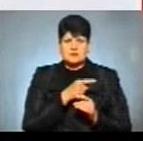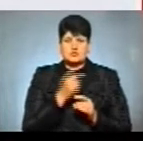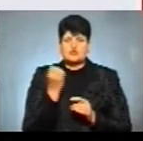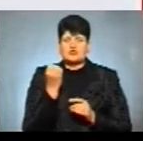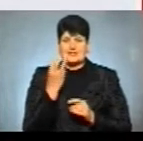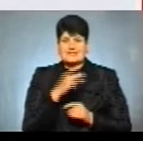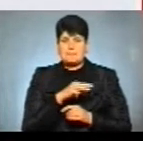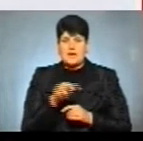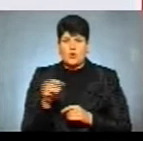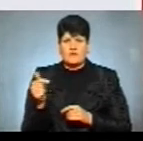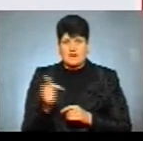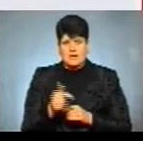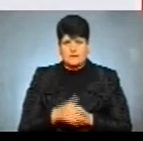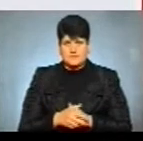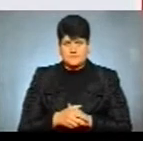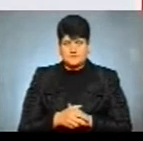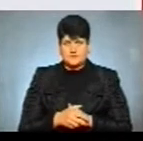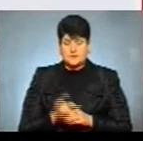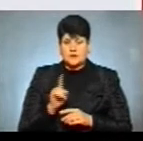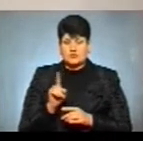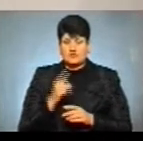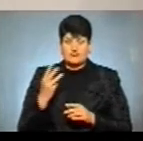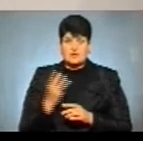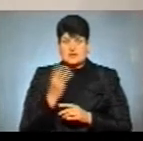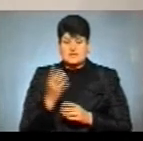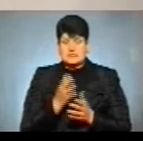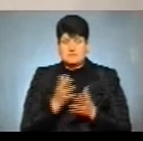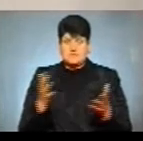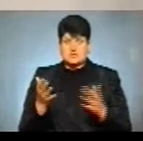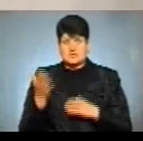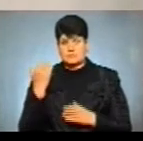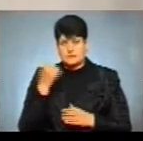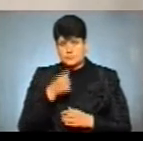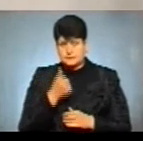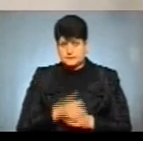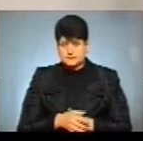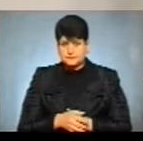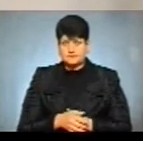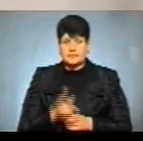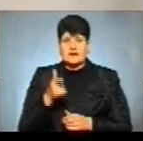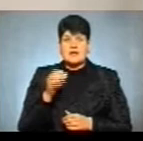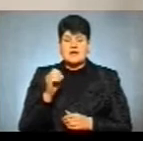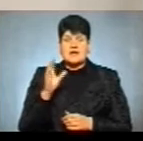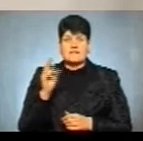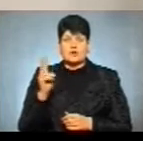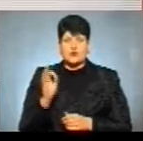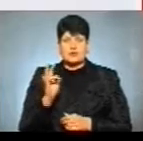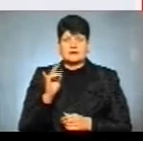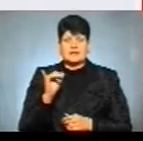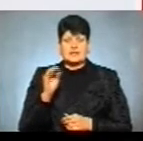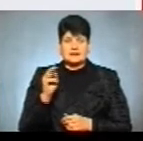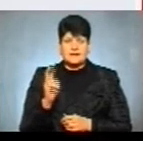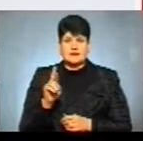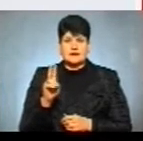близько 14 мільйонів гривень, що майже у 3 рази більше, ніж попередній рік. В ГЕФ Конитки